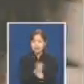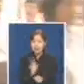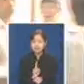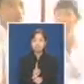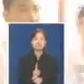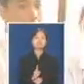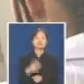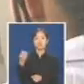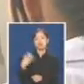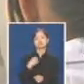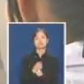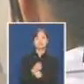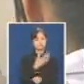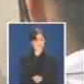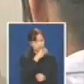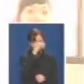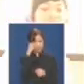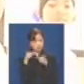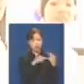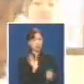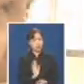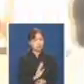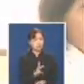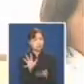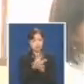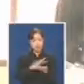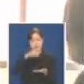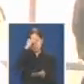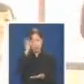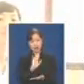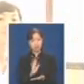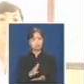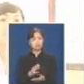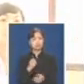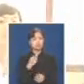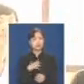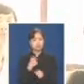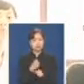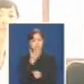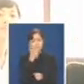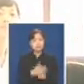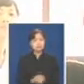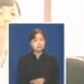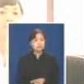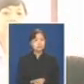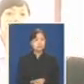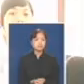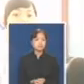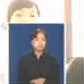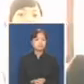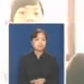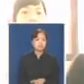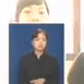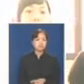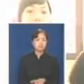งานทำไมไม่เรียนต่อ ทำไมถึงนึกอยากทำงานเจ้าสาวรัฐ ก็ผู้ปกครองก็บอกว่